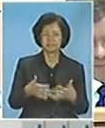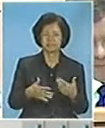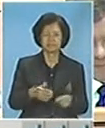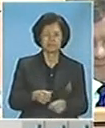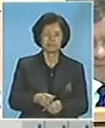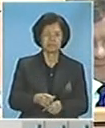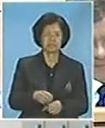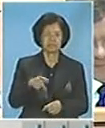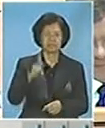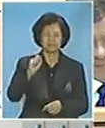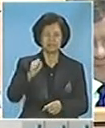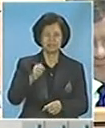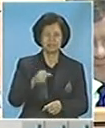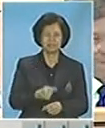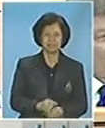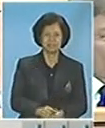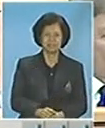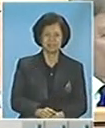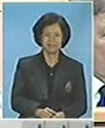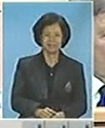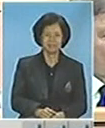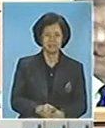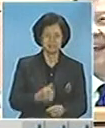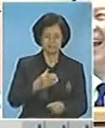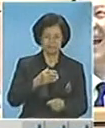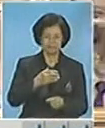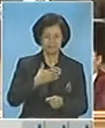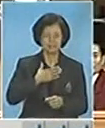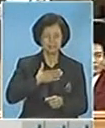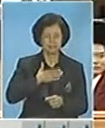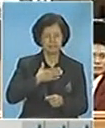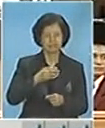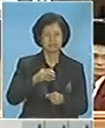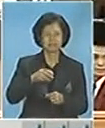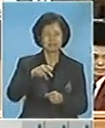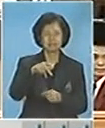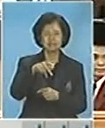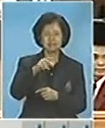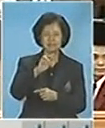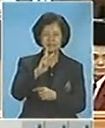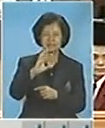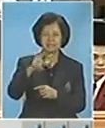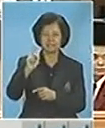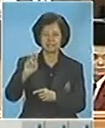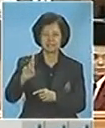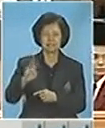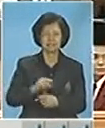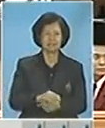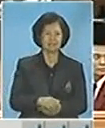อบอยู่กลางทุ่งอยู่แล้วท่านประธานที่เคารพครับผมวชิระเป็นทองบัญชีรายชื่อประชาธิปัตย์ผมกราบเรียนท่าน ว